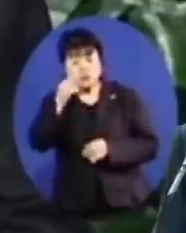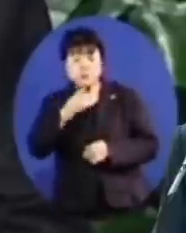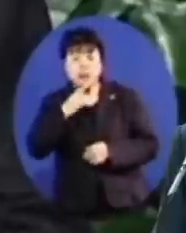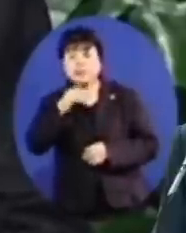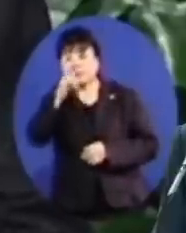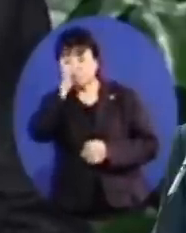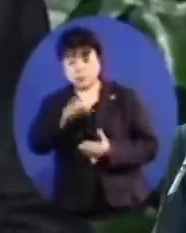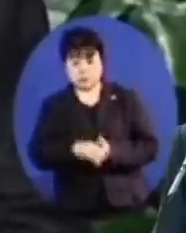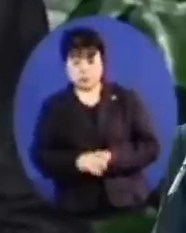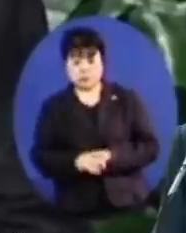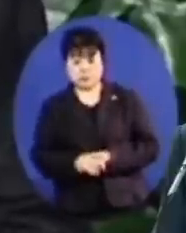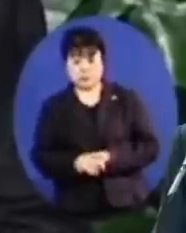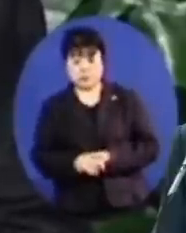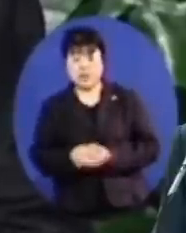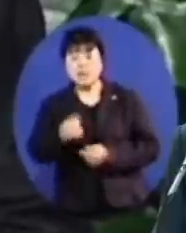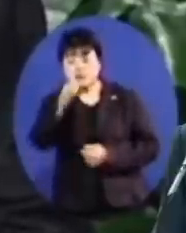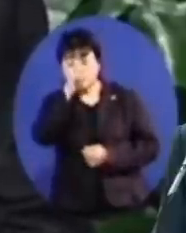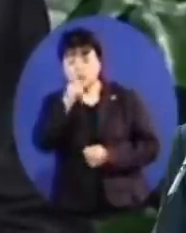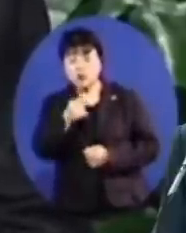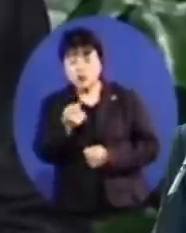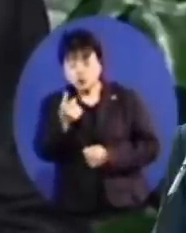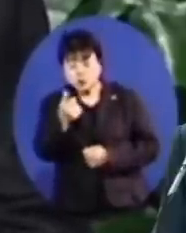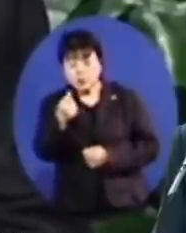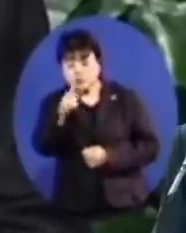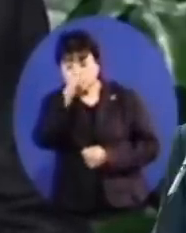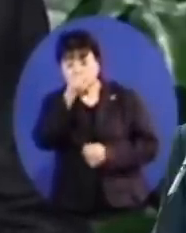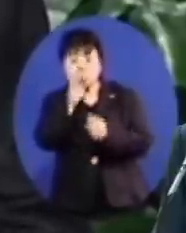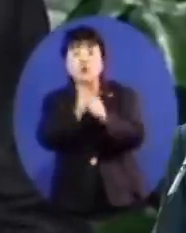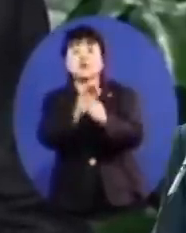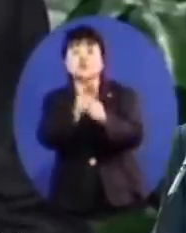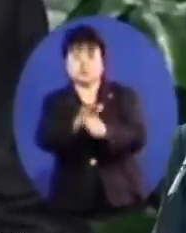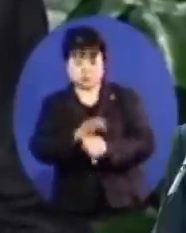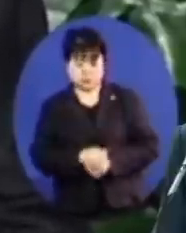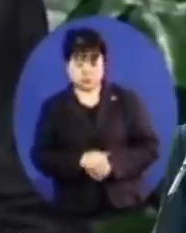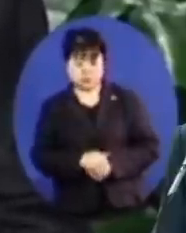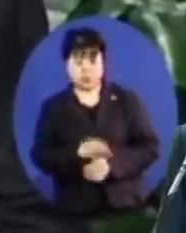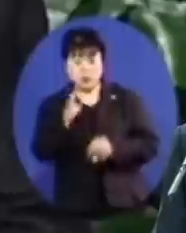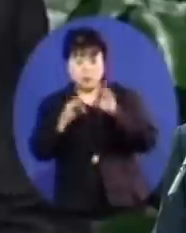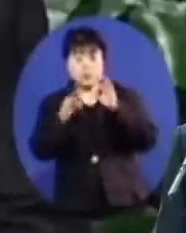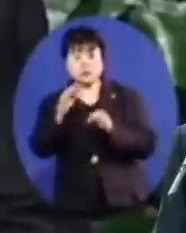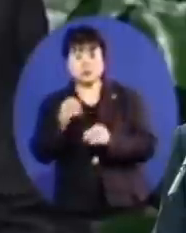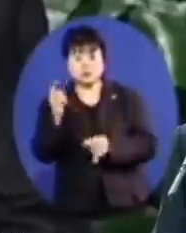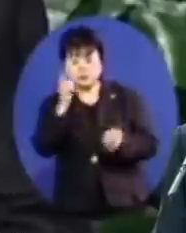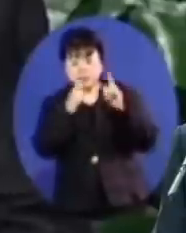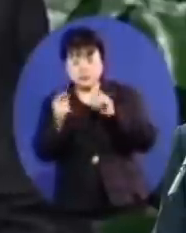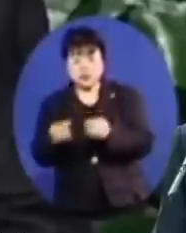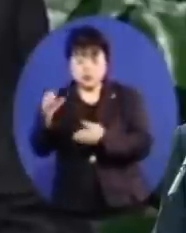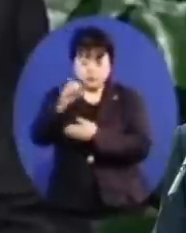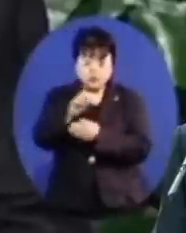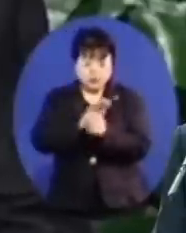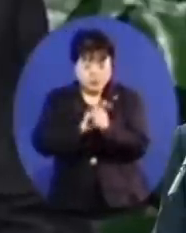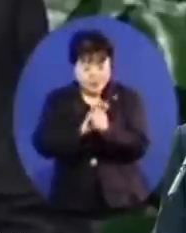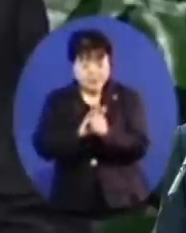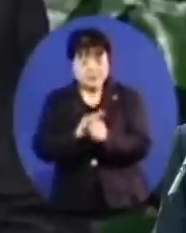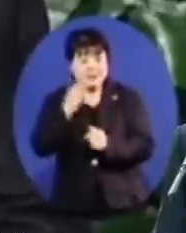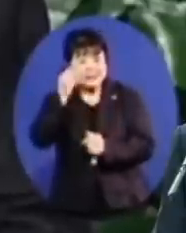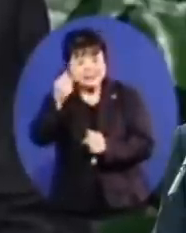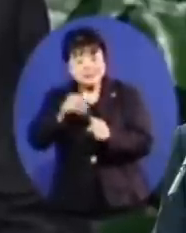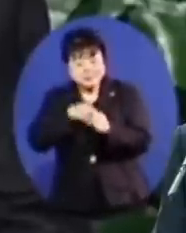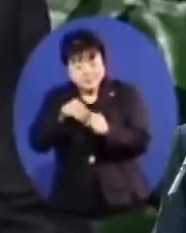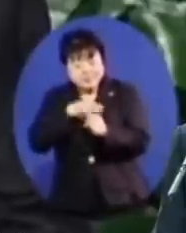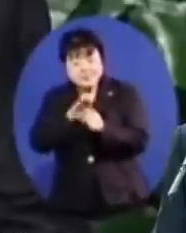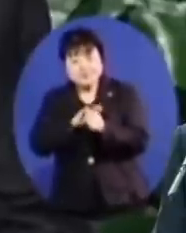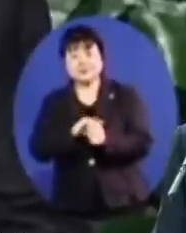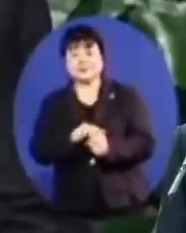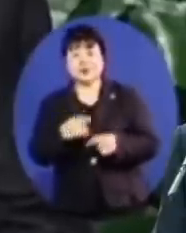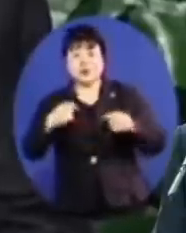없습니다. 그걸 가지고 도와줬다. 포도주를 상체에 붓고 기름으로 유하게 하고